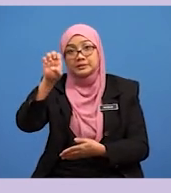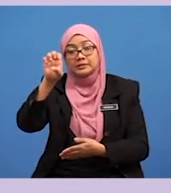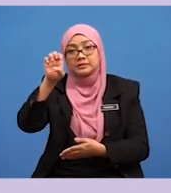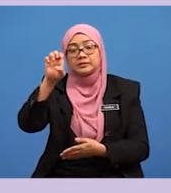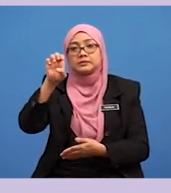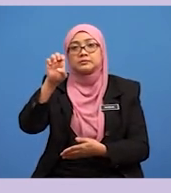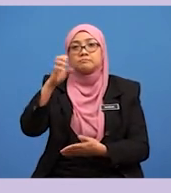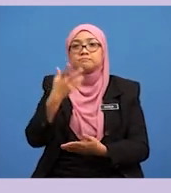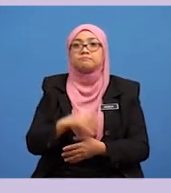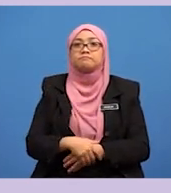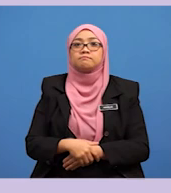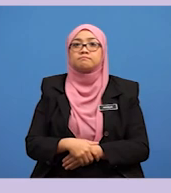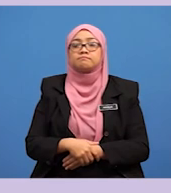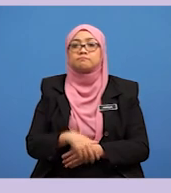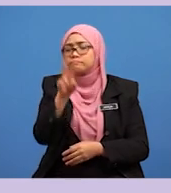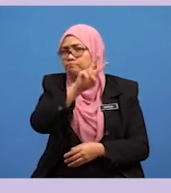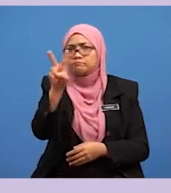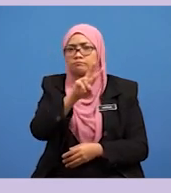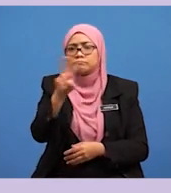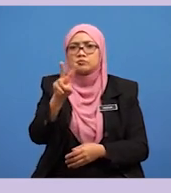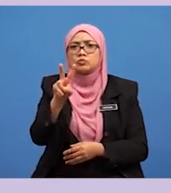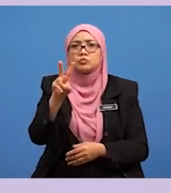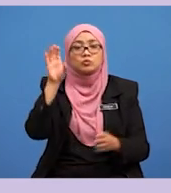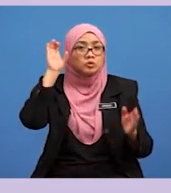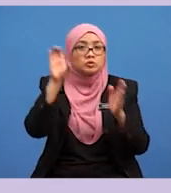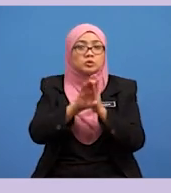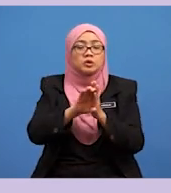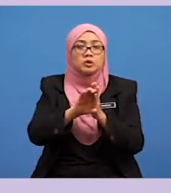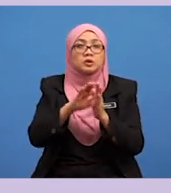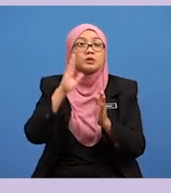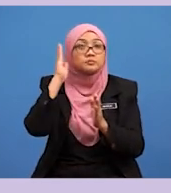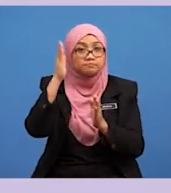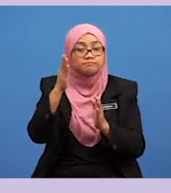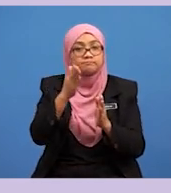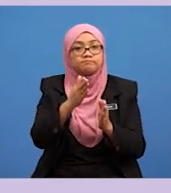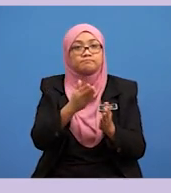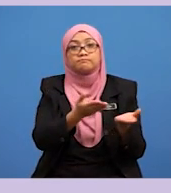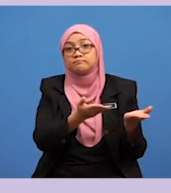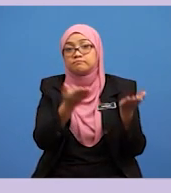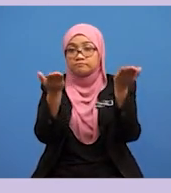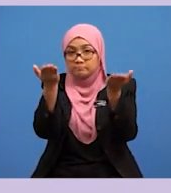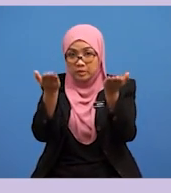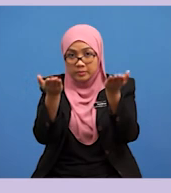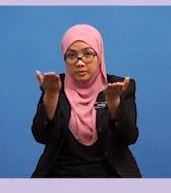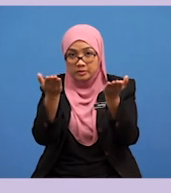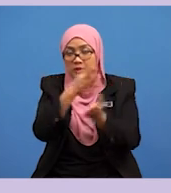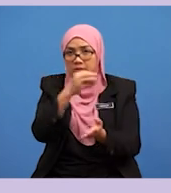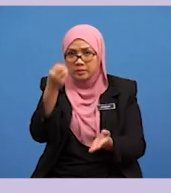neon. Kedua-dua atom di dalam rajah adalah stabil. Terangkan pernyataan